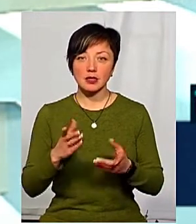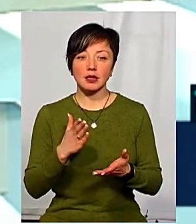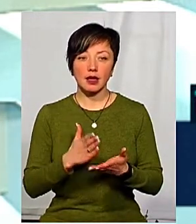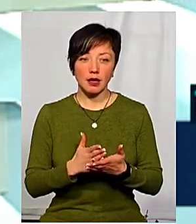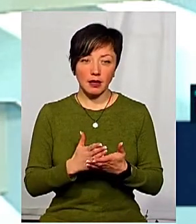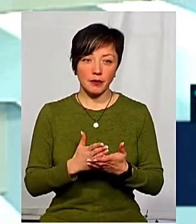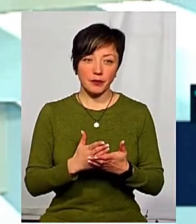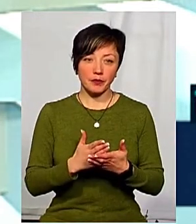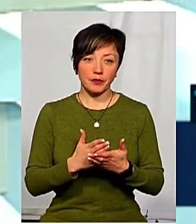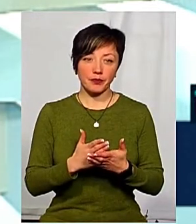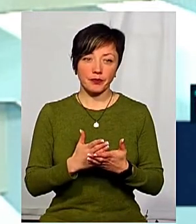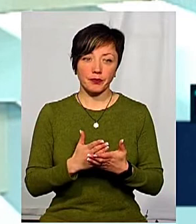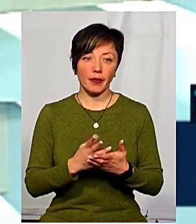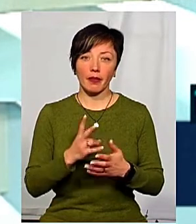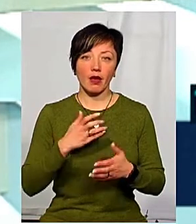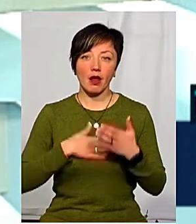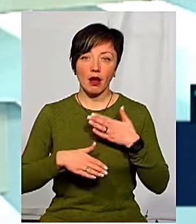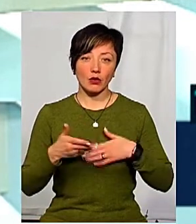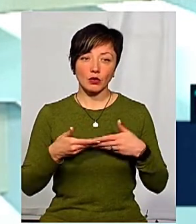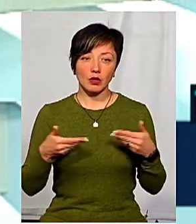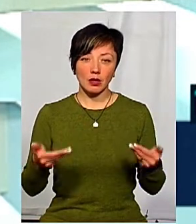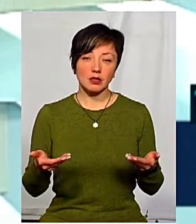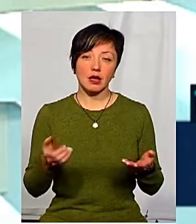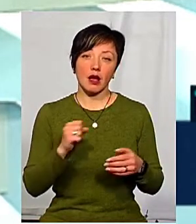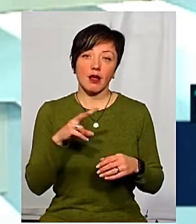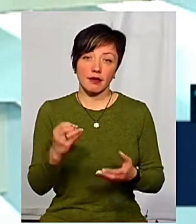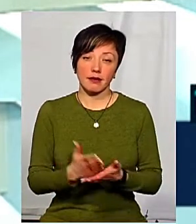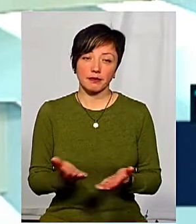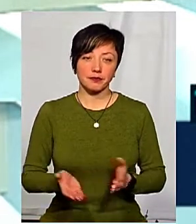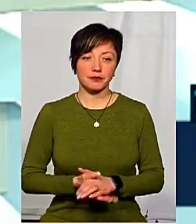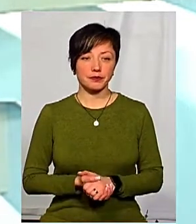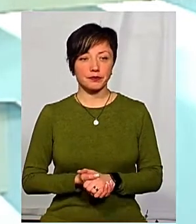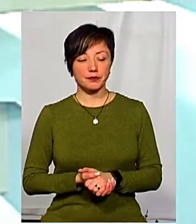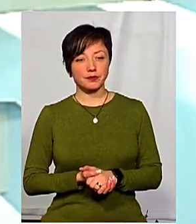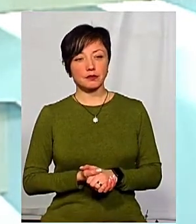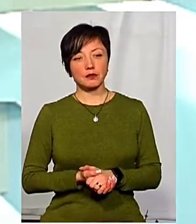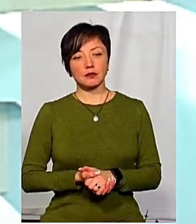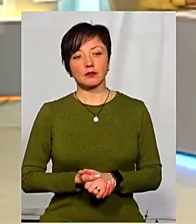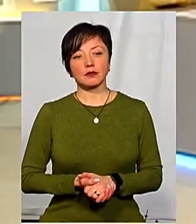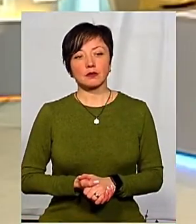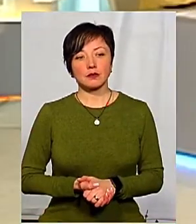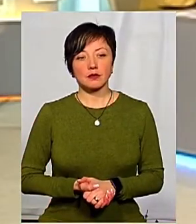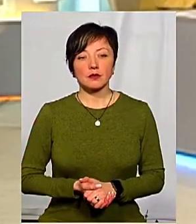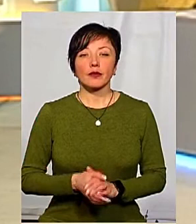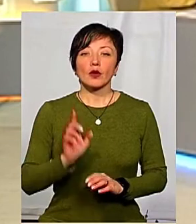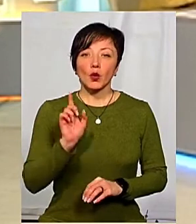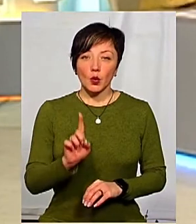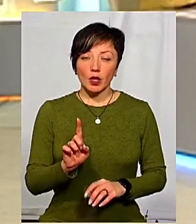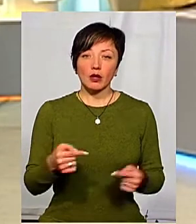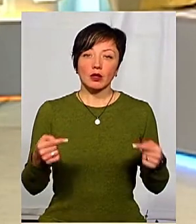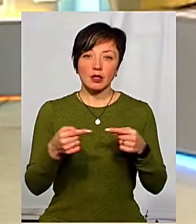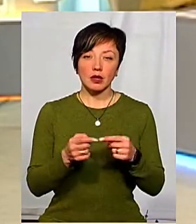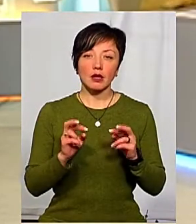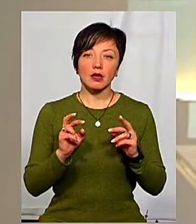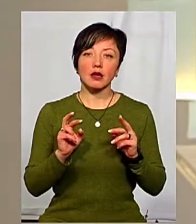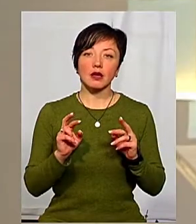є, вони нас не радують, але вони є. Тоді конкретизуємо,